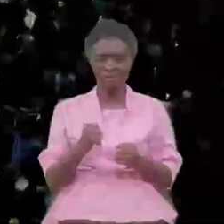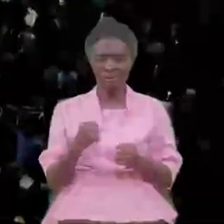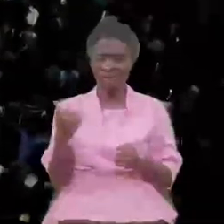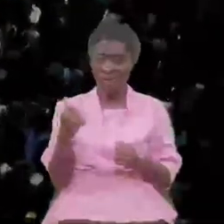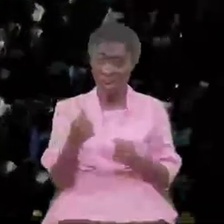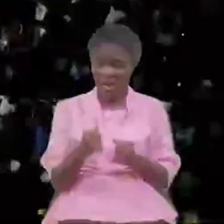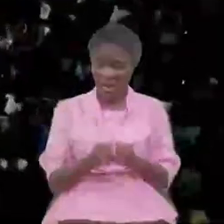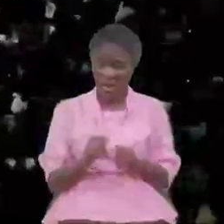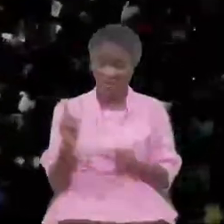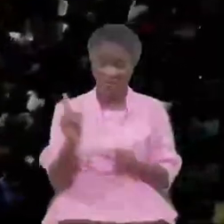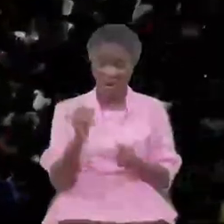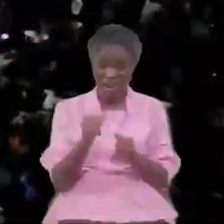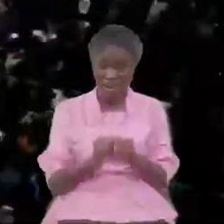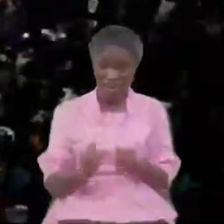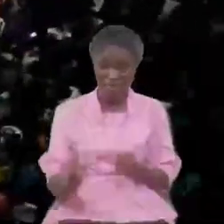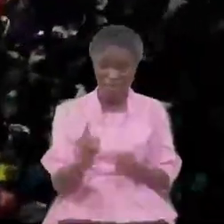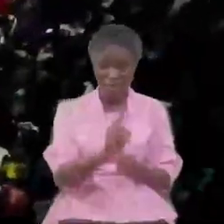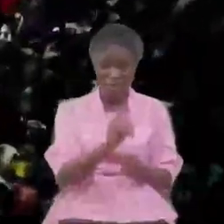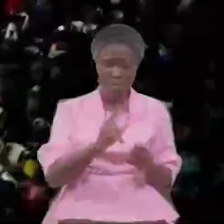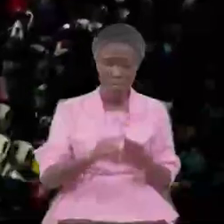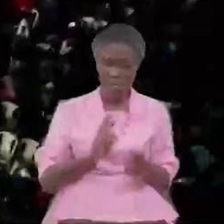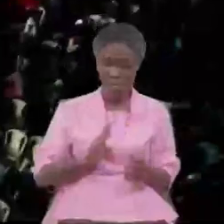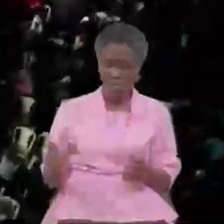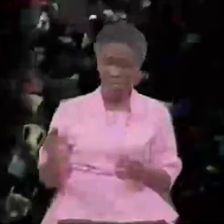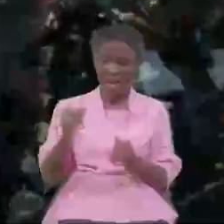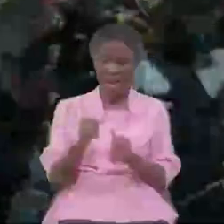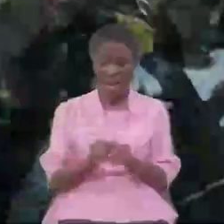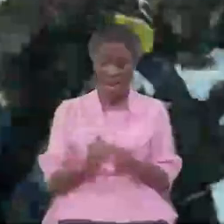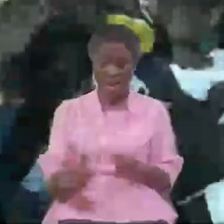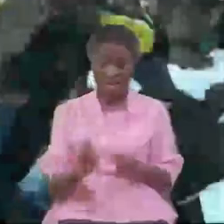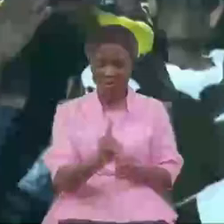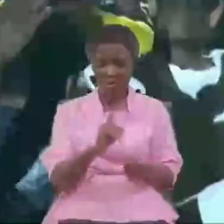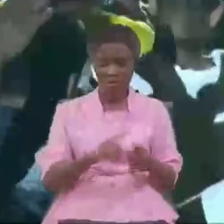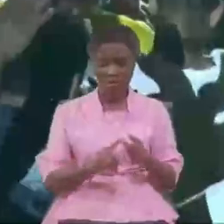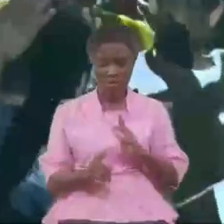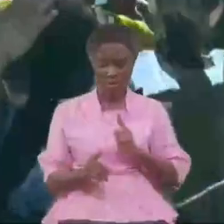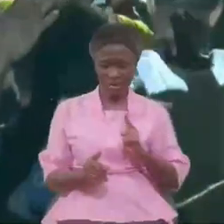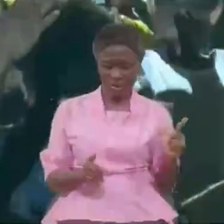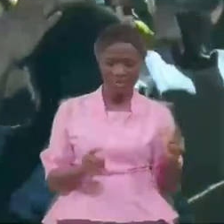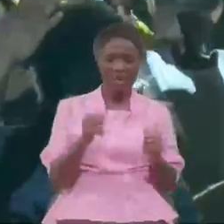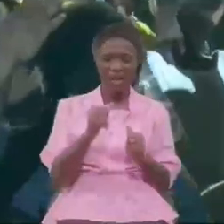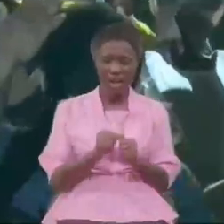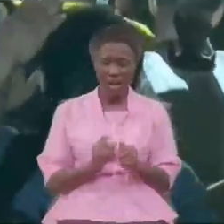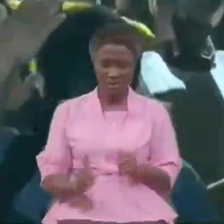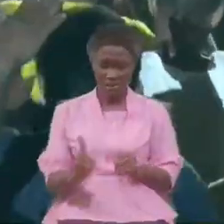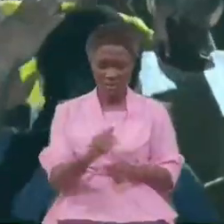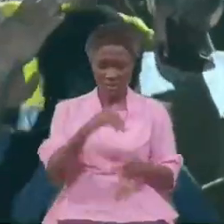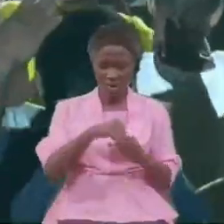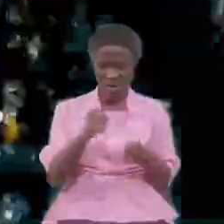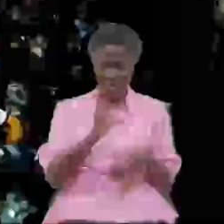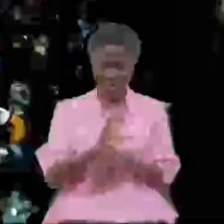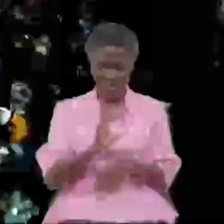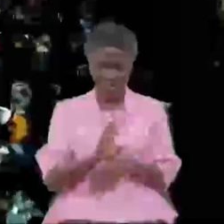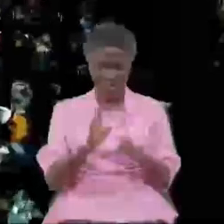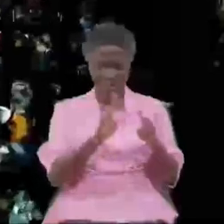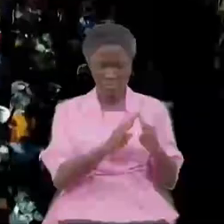Tout le monde à ma droite, tout le monde à ma gauche, tout le monde dans l'assemblée, tout le